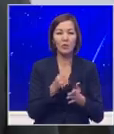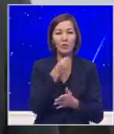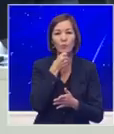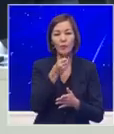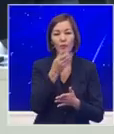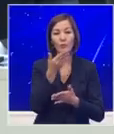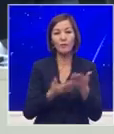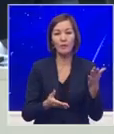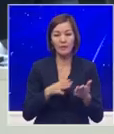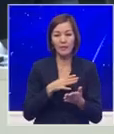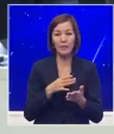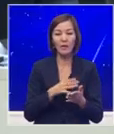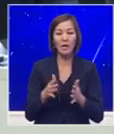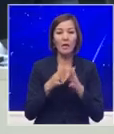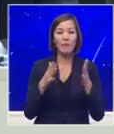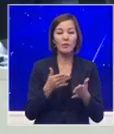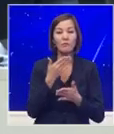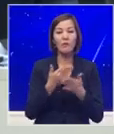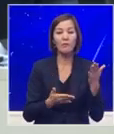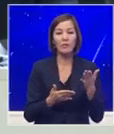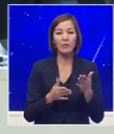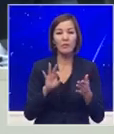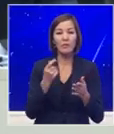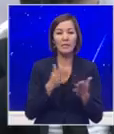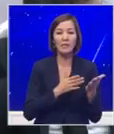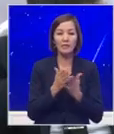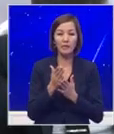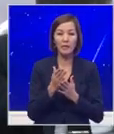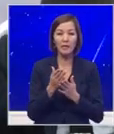свои чаяния до главы области большинство обращений касалось